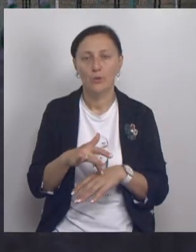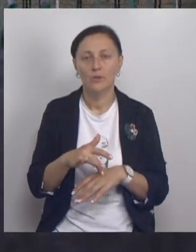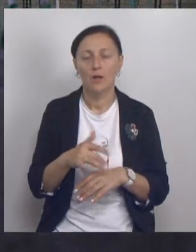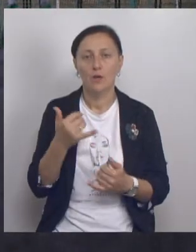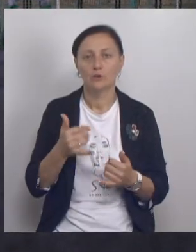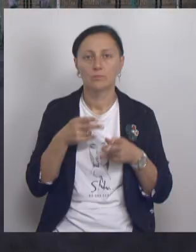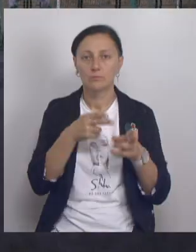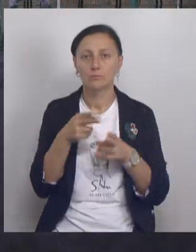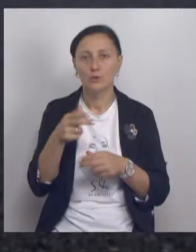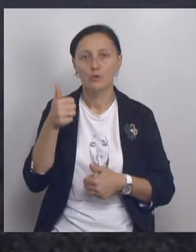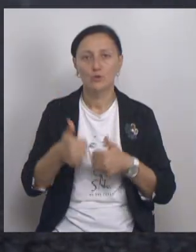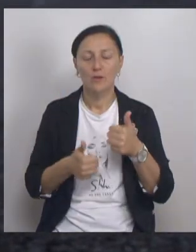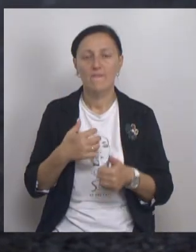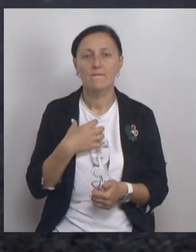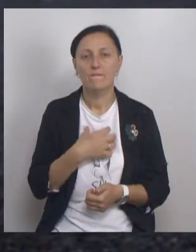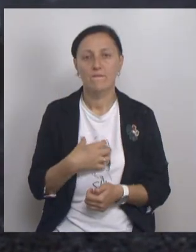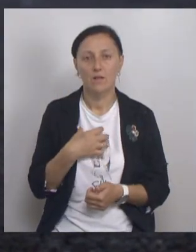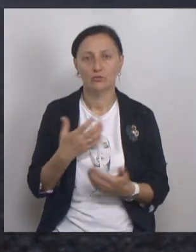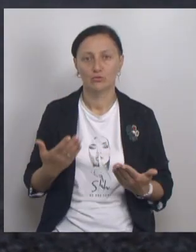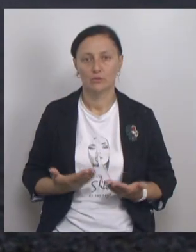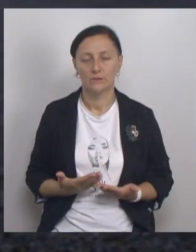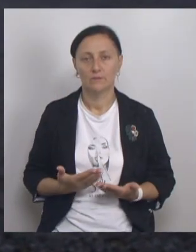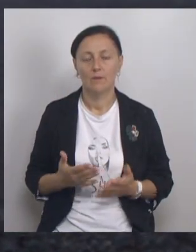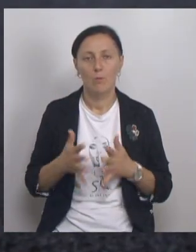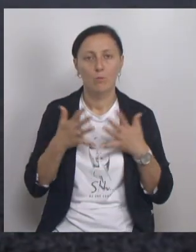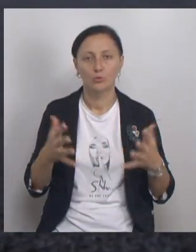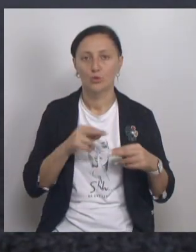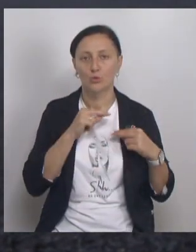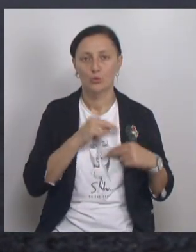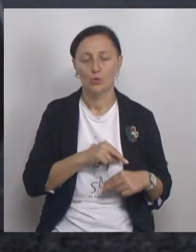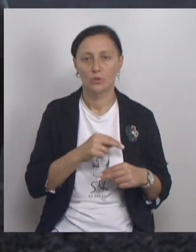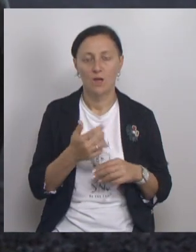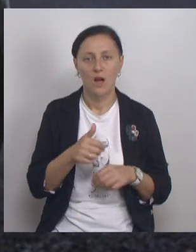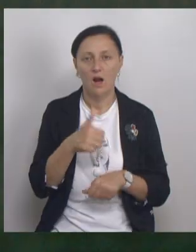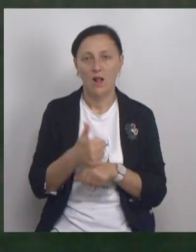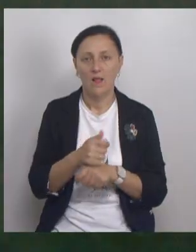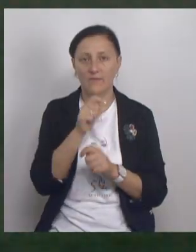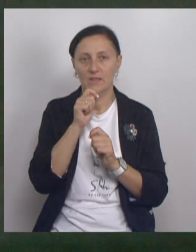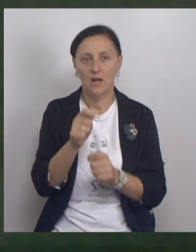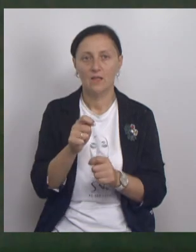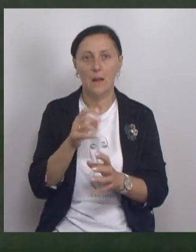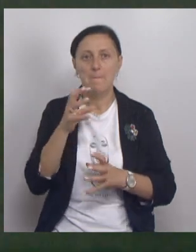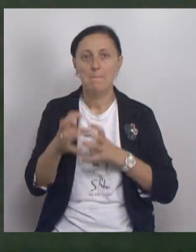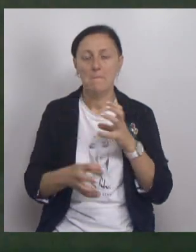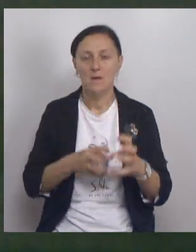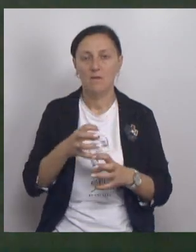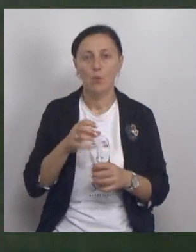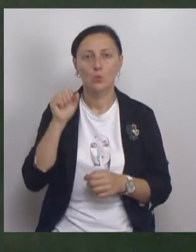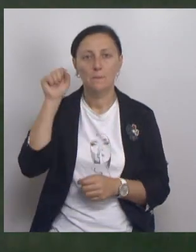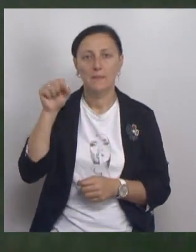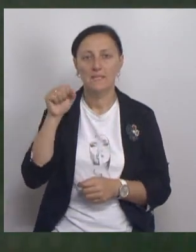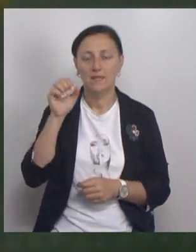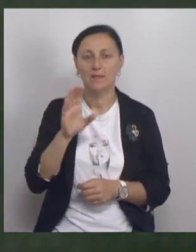– неотъемлемая, важная часть жизни. Большой труд привел к главным наградам в карьере. На мировых стартах в Узбекистане